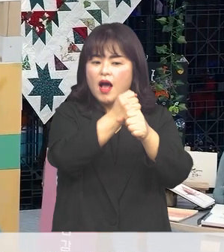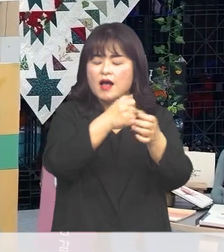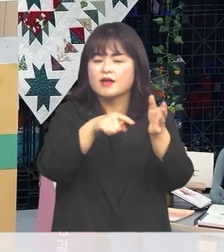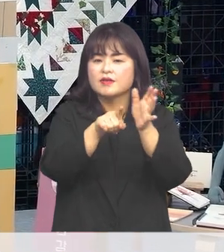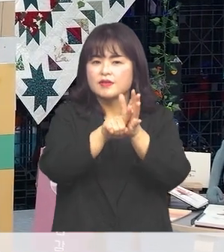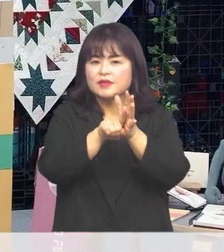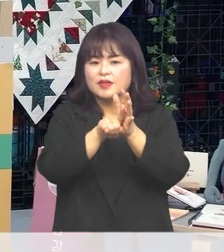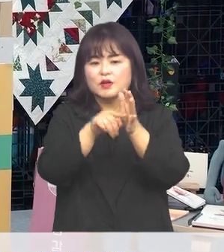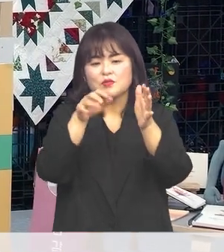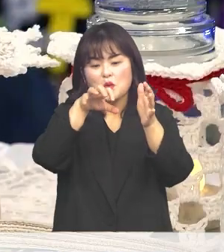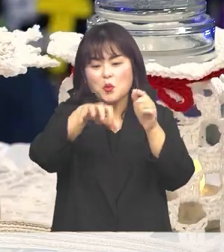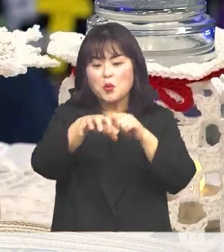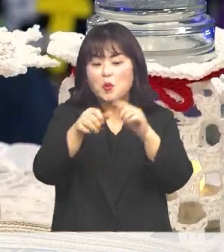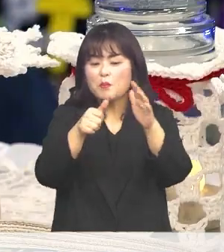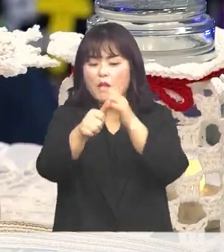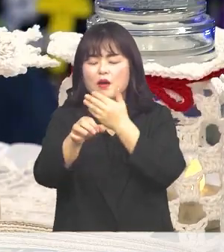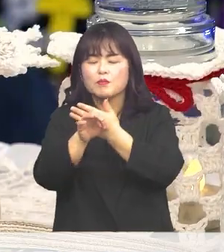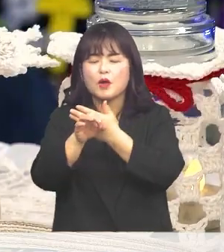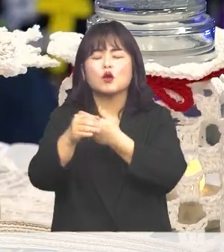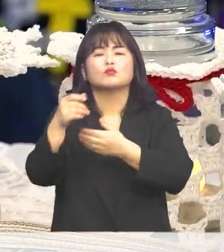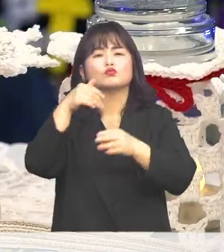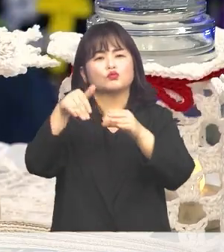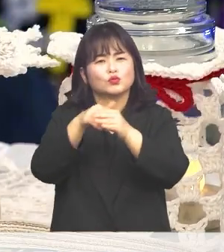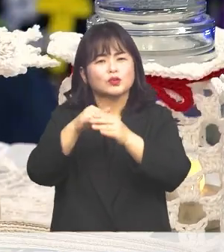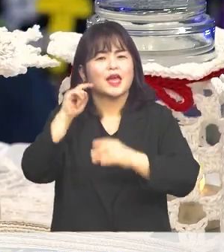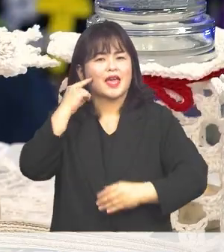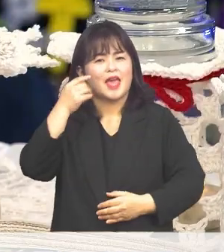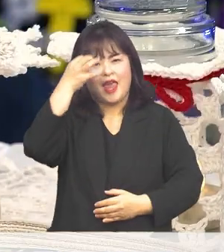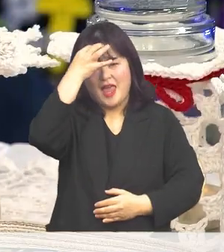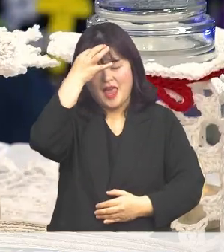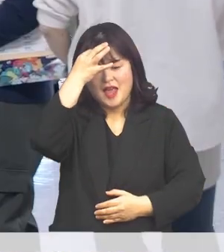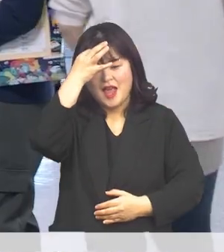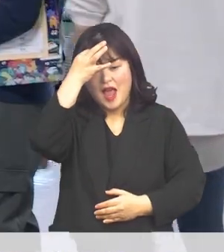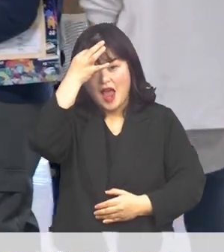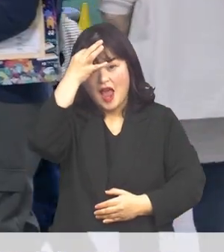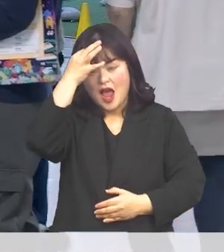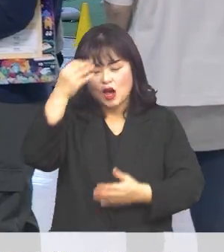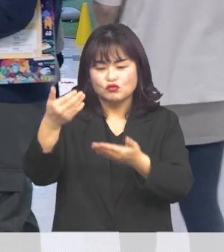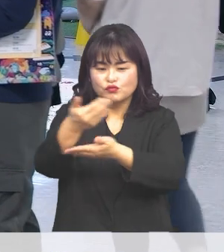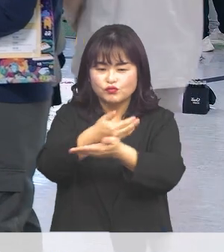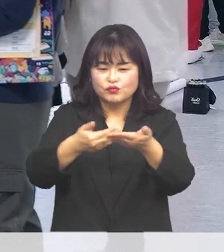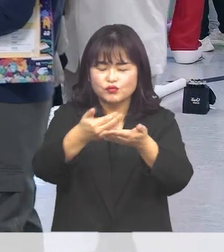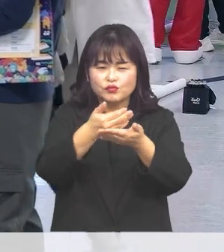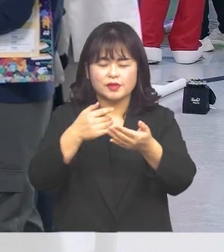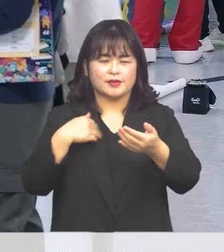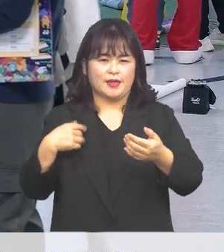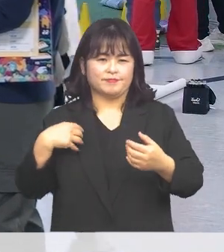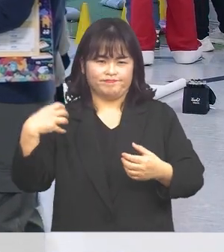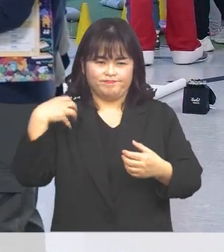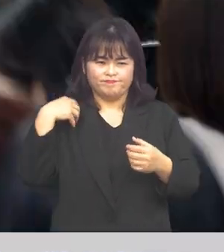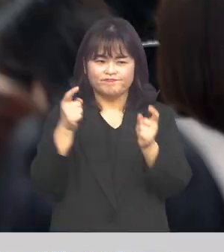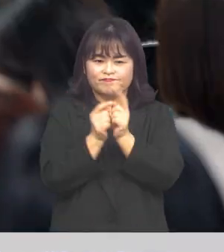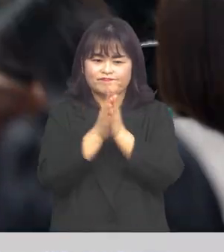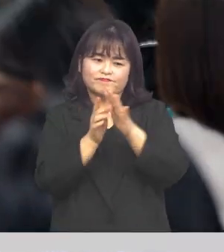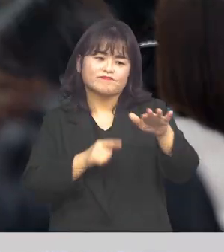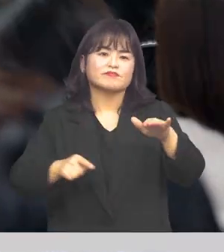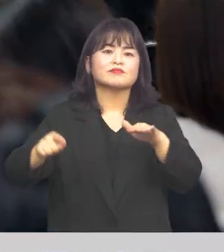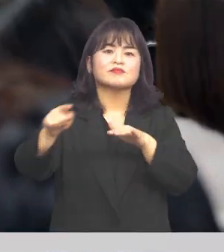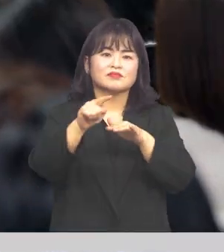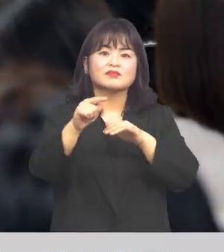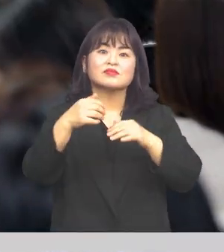컨셉으로 문화도시 플랫폼에 가면 누구나 다양한 문화예술을 경험하고 주체적으로 즐길 수 있다는 메시지를 전하기